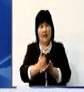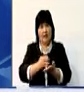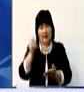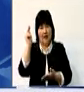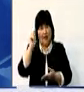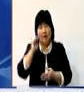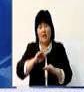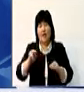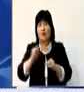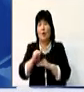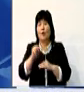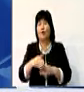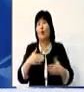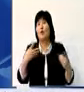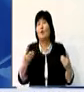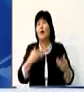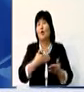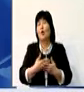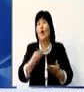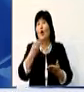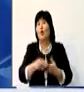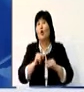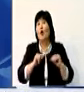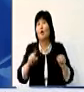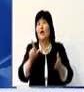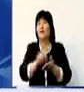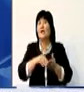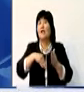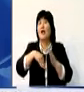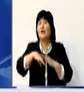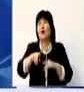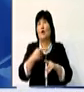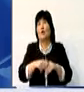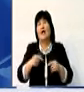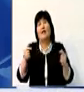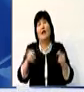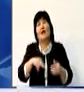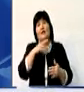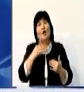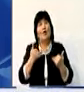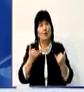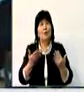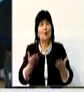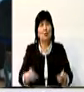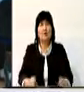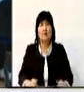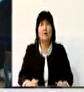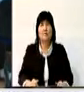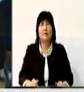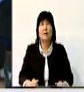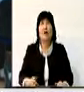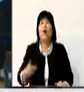шәкірт тәрбиелеу ісіне қомақты үлесін қосты. Ұлағатты ұстазға зейнетке шығарып салу рәсімінде лайықты құрмет көрсетілді.